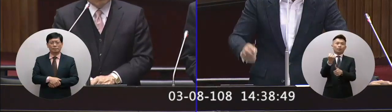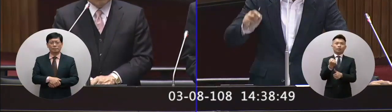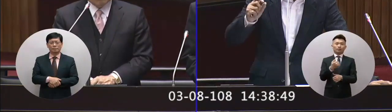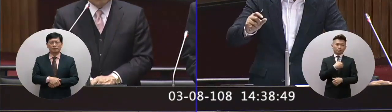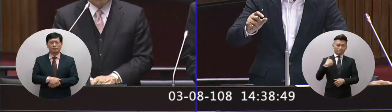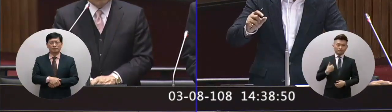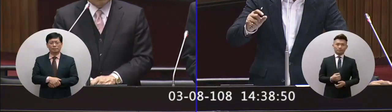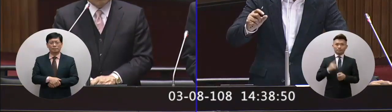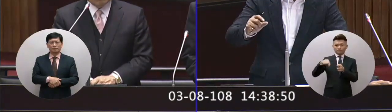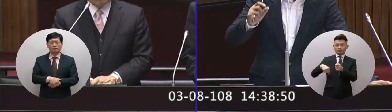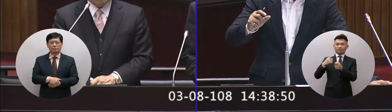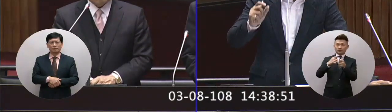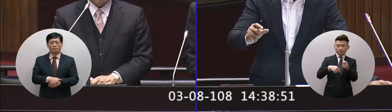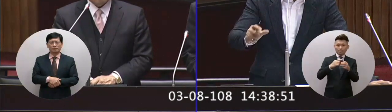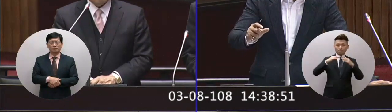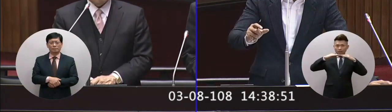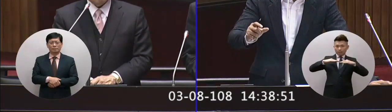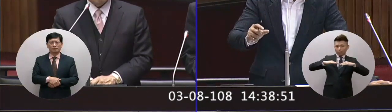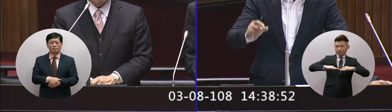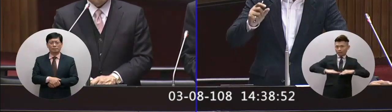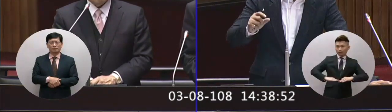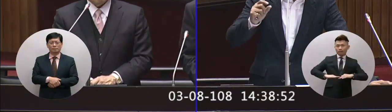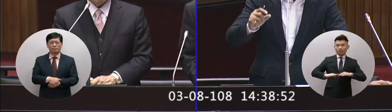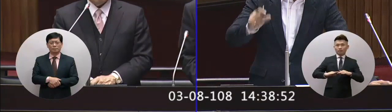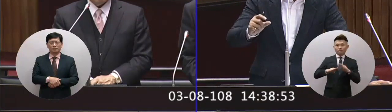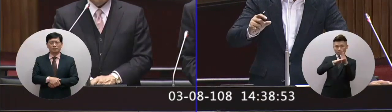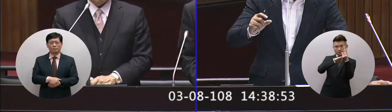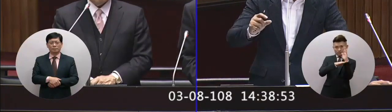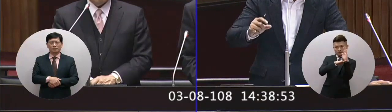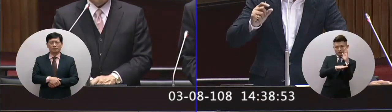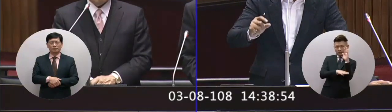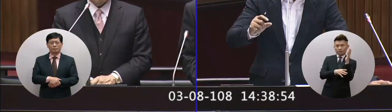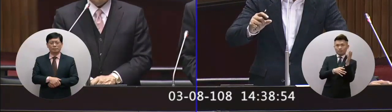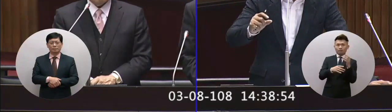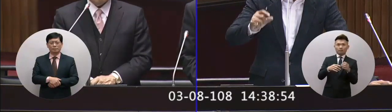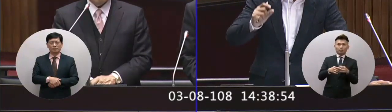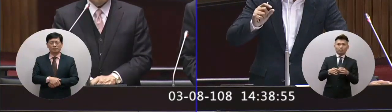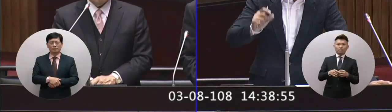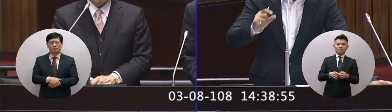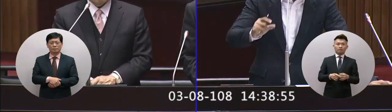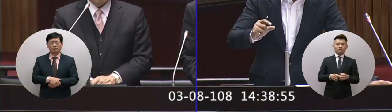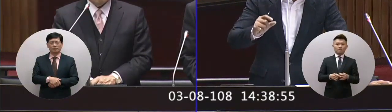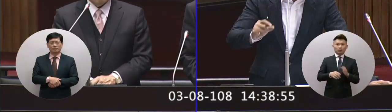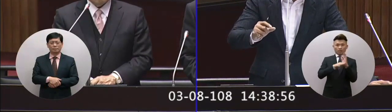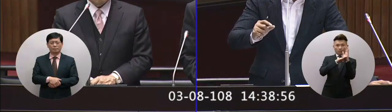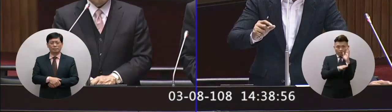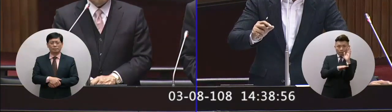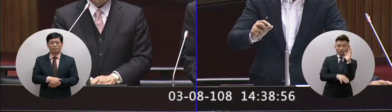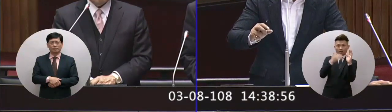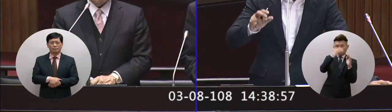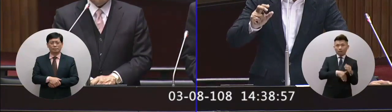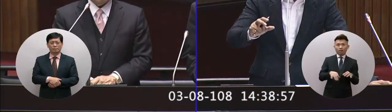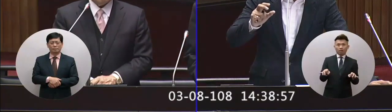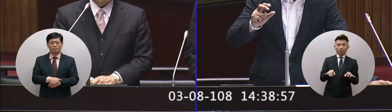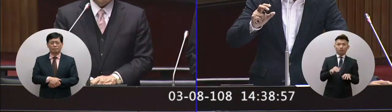範圍內但是每年的下限面積擴大每年的下限速率不增不減緩增的情況之